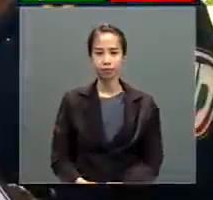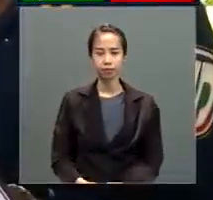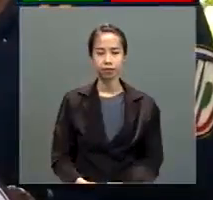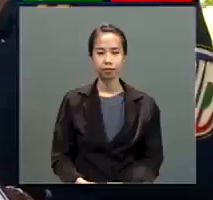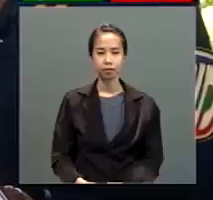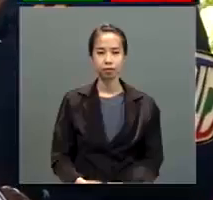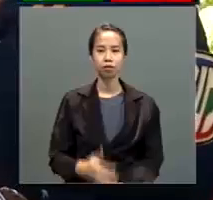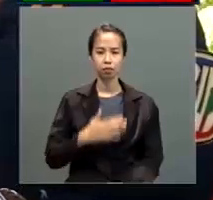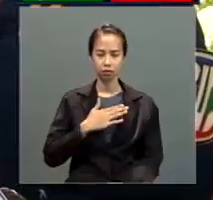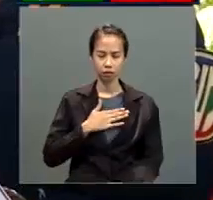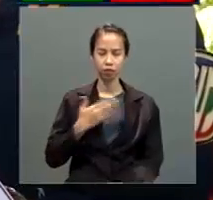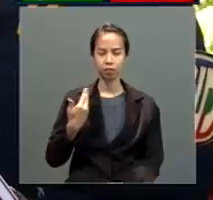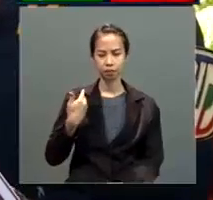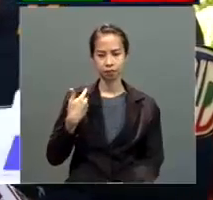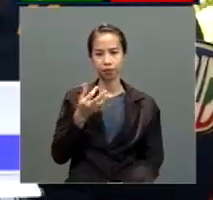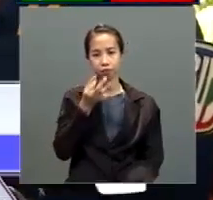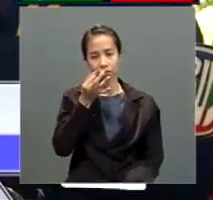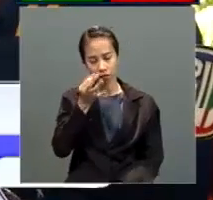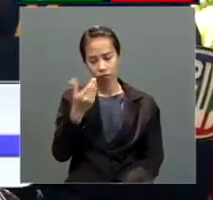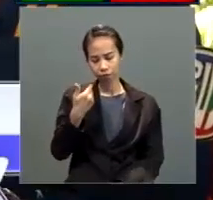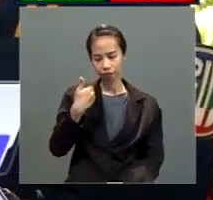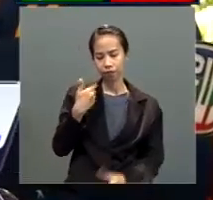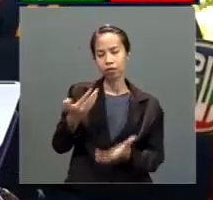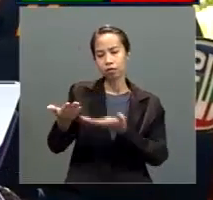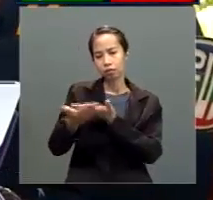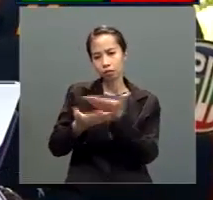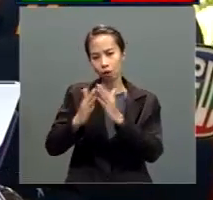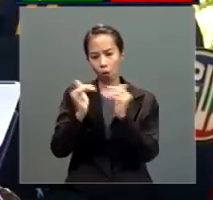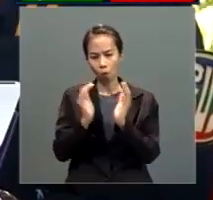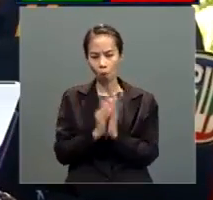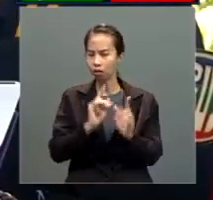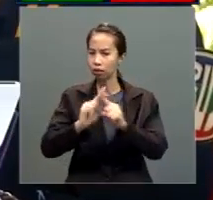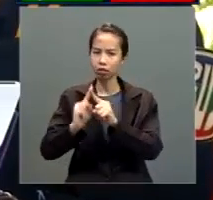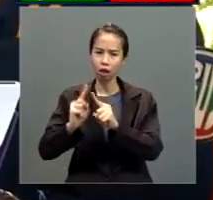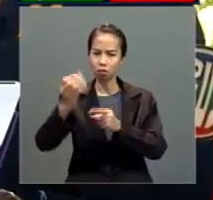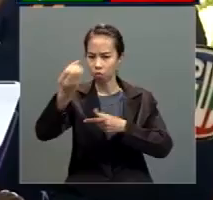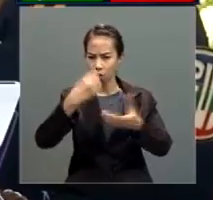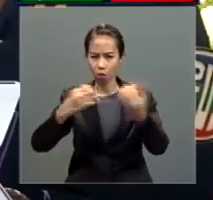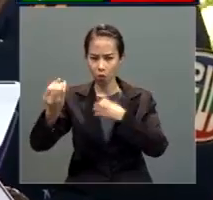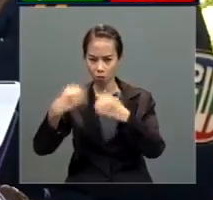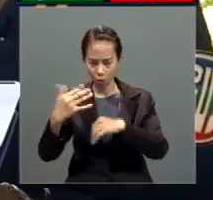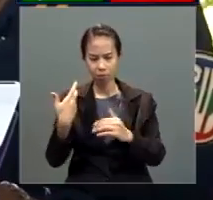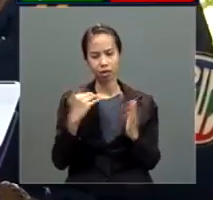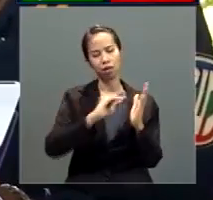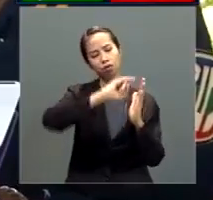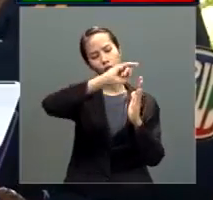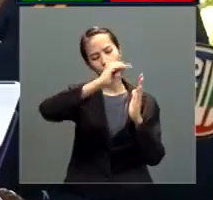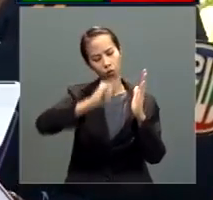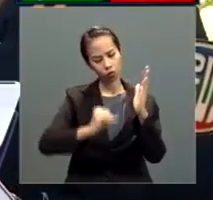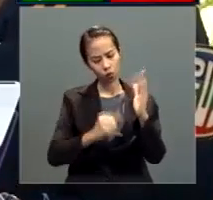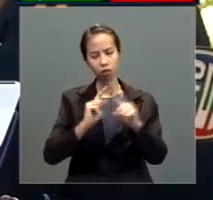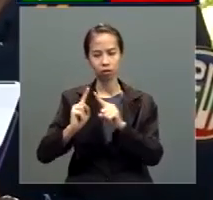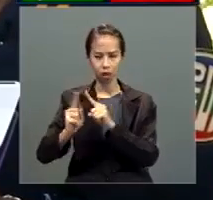เราได้รับการร้องเรียนได้รับการหารือจากวัดหลายวัดไม่ใช่ในกรุงเทพมหานครครับจากต่างจังหวัดกับทุกที่